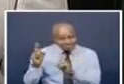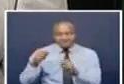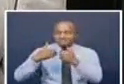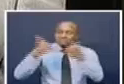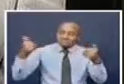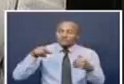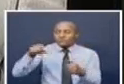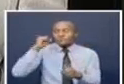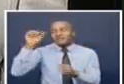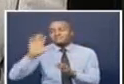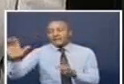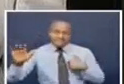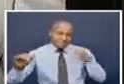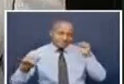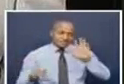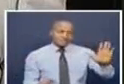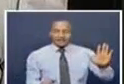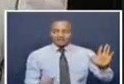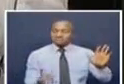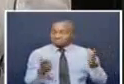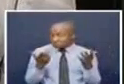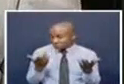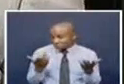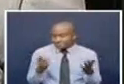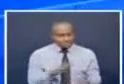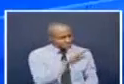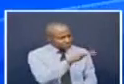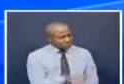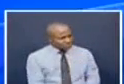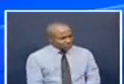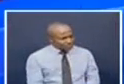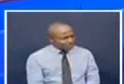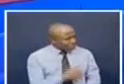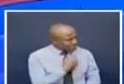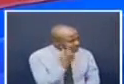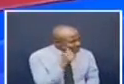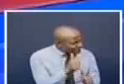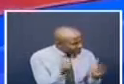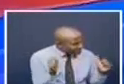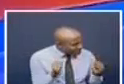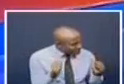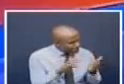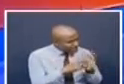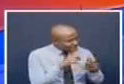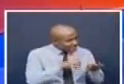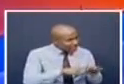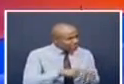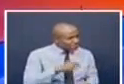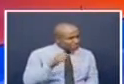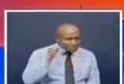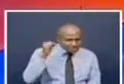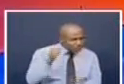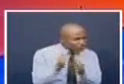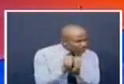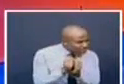mtu anaimba wimbo wake. Kwa hivyo ni record. Kama itakuwa nimekuelewa vizuri ni kwamba kama ni siasa mko pamoja, kama ni miradi